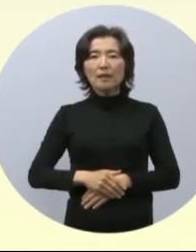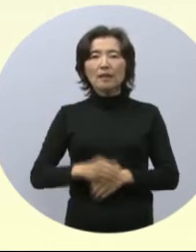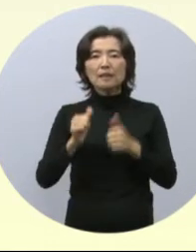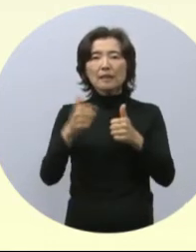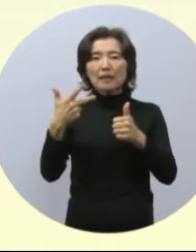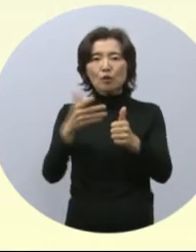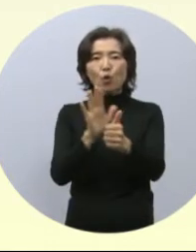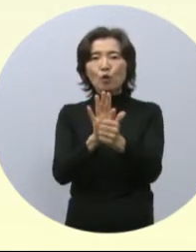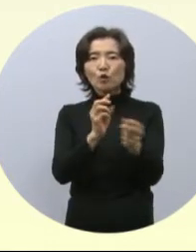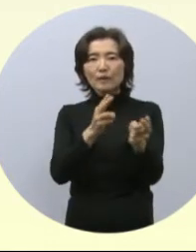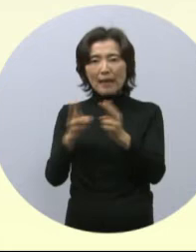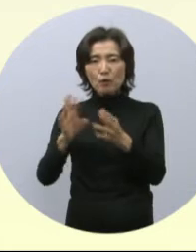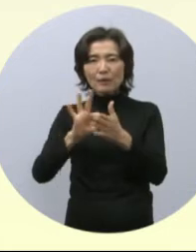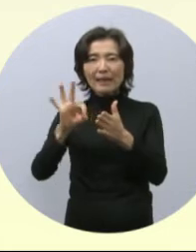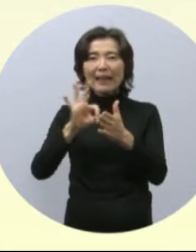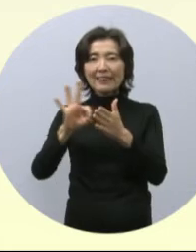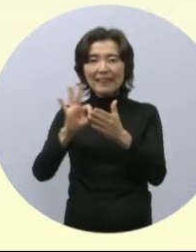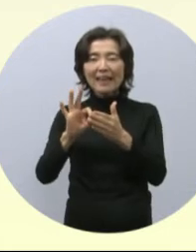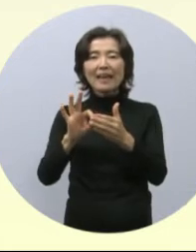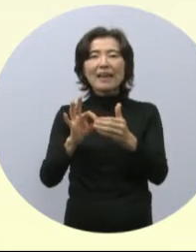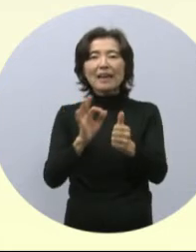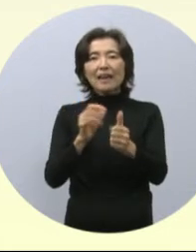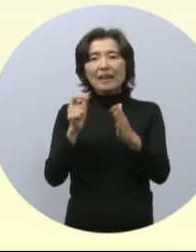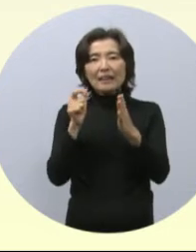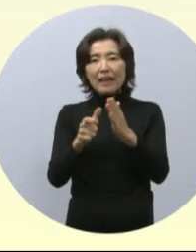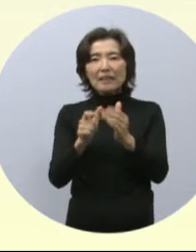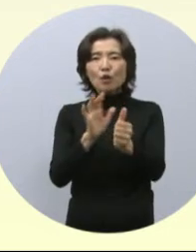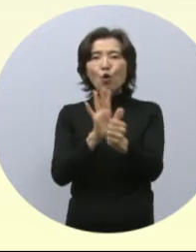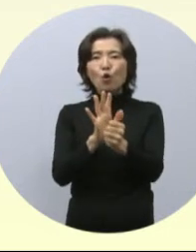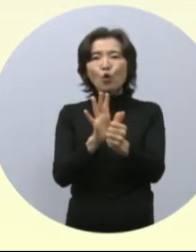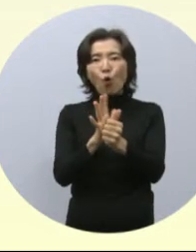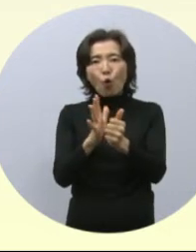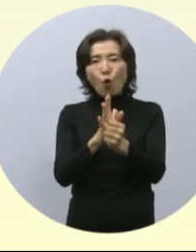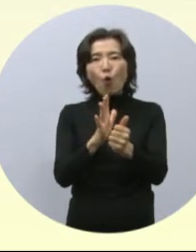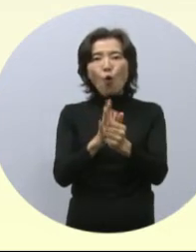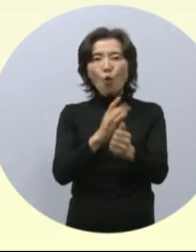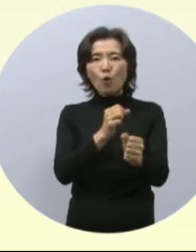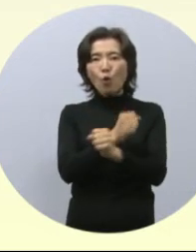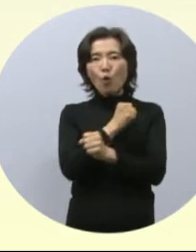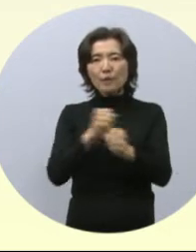して耐震補強工事ができる可能性があります。